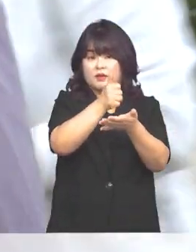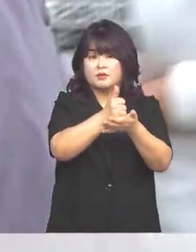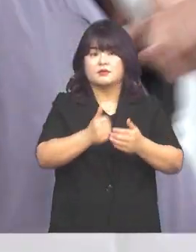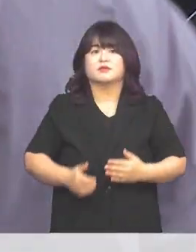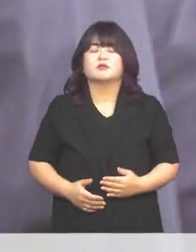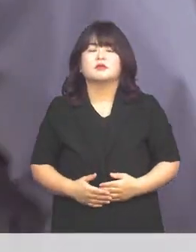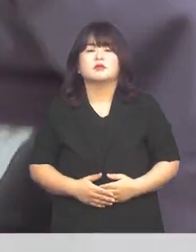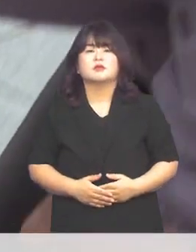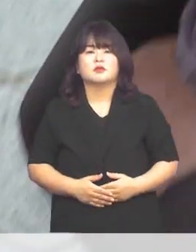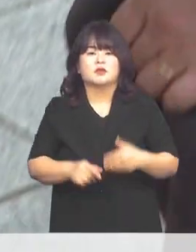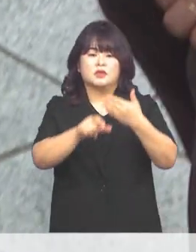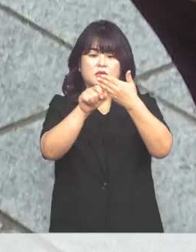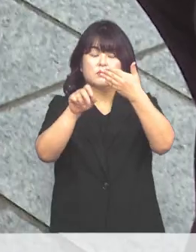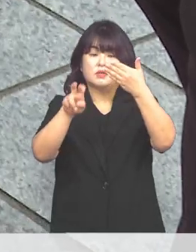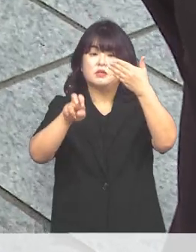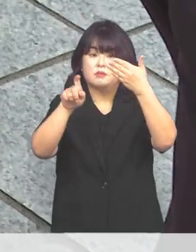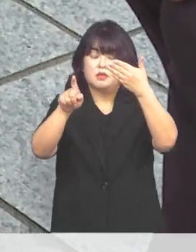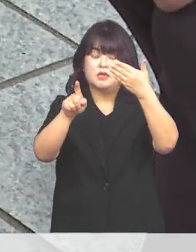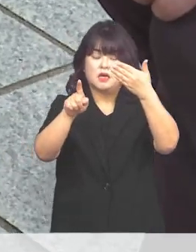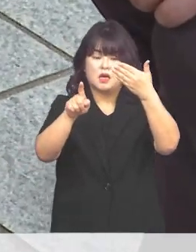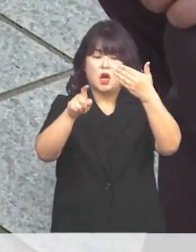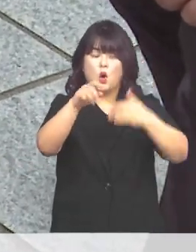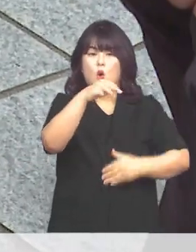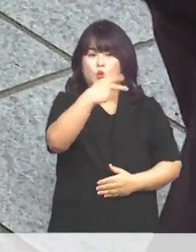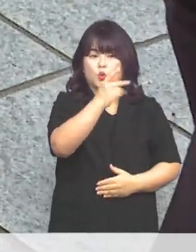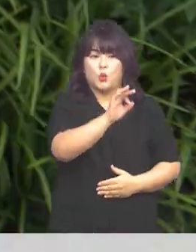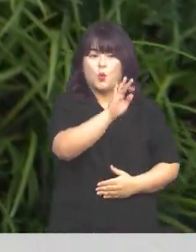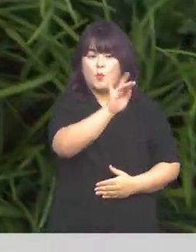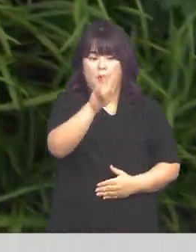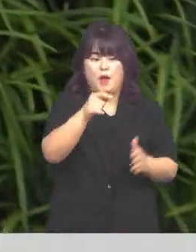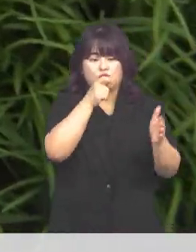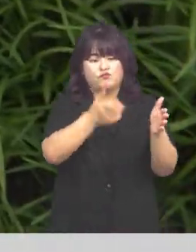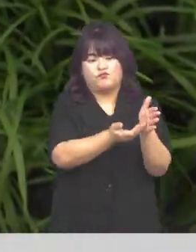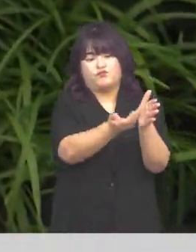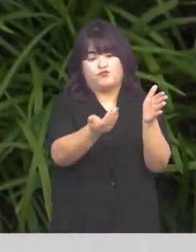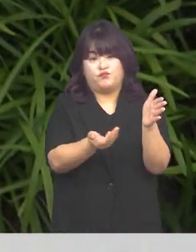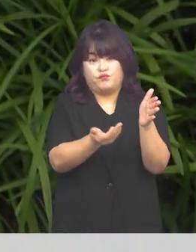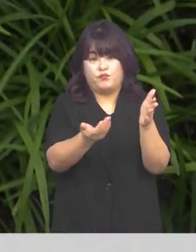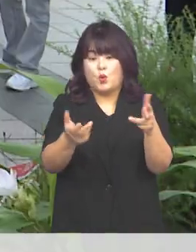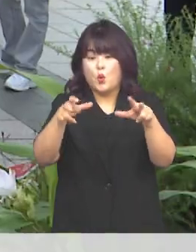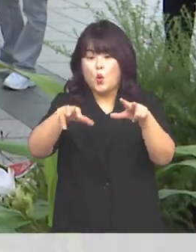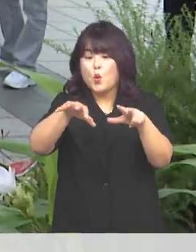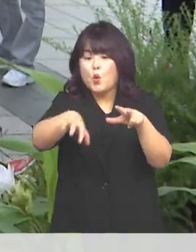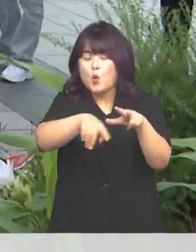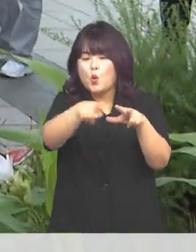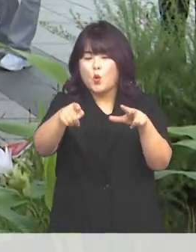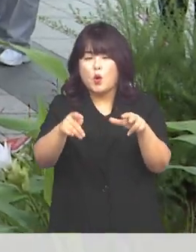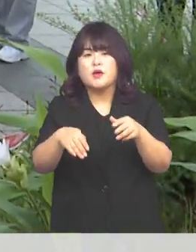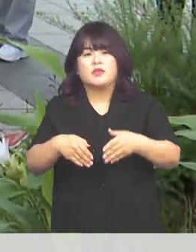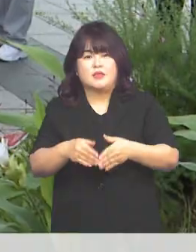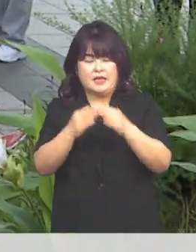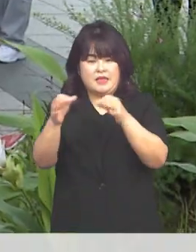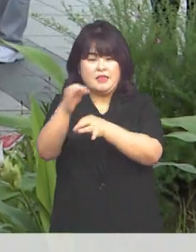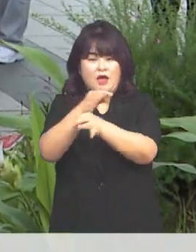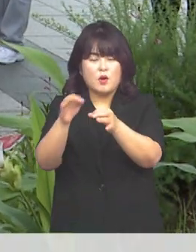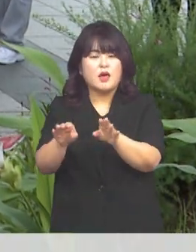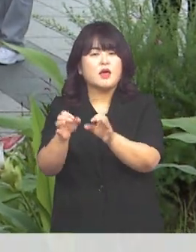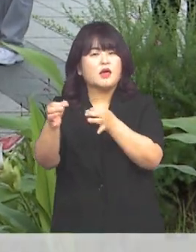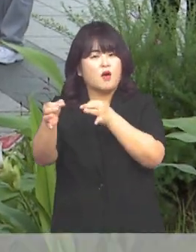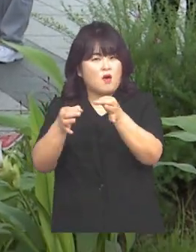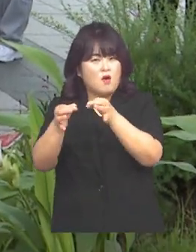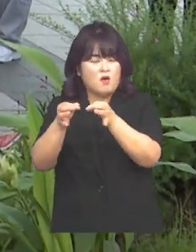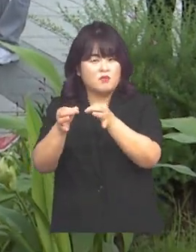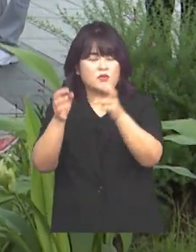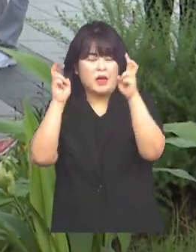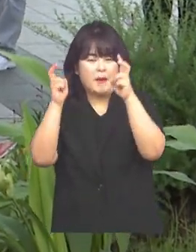이상일 용인특례시장은 지난 20일 기흥구 동백호수공원 광장에서 열린 제9회 사회적 경제 한마당을